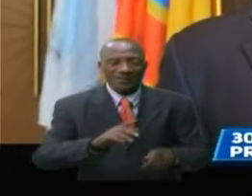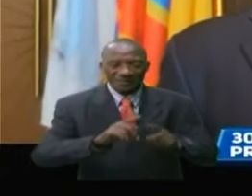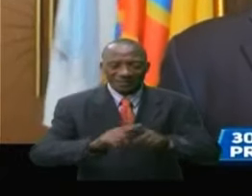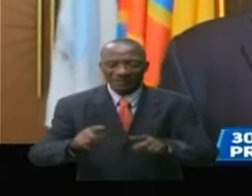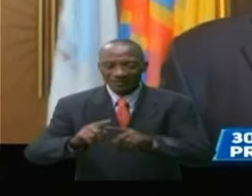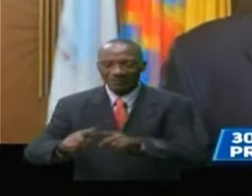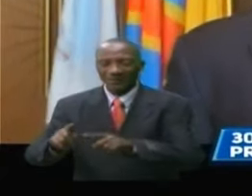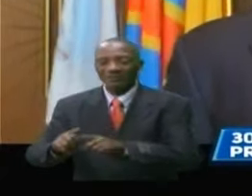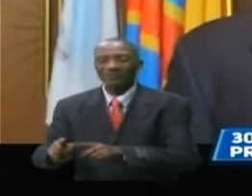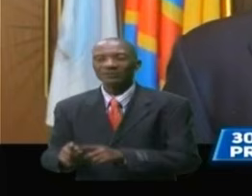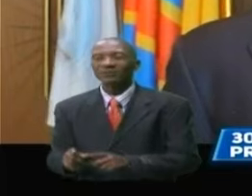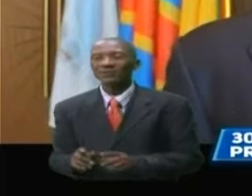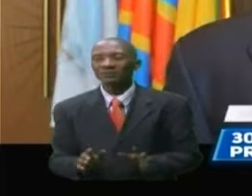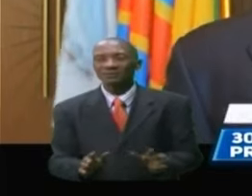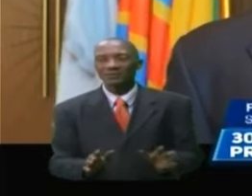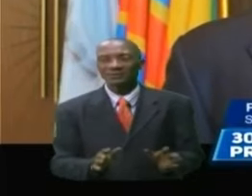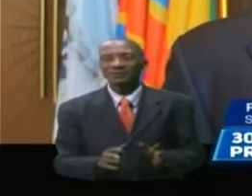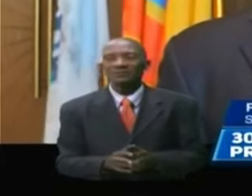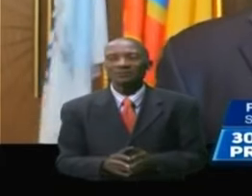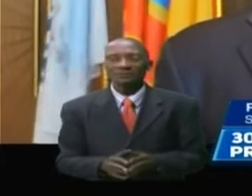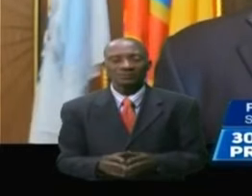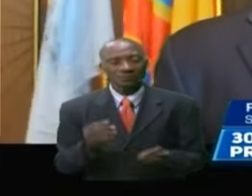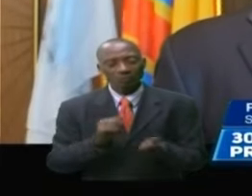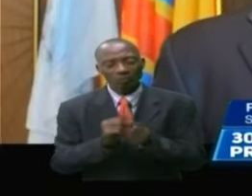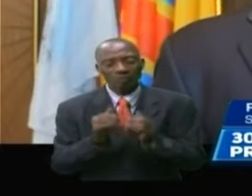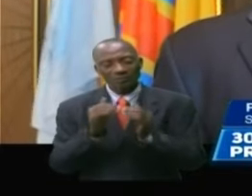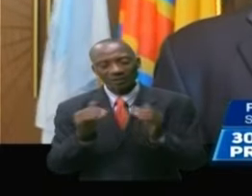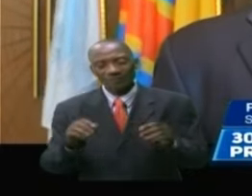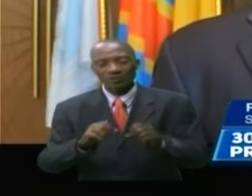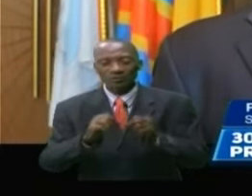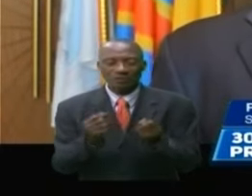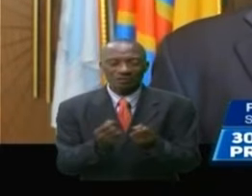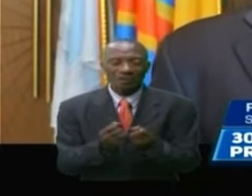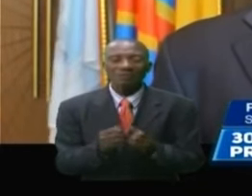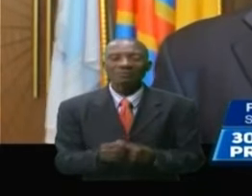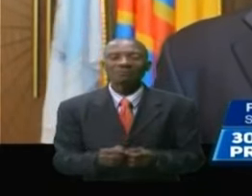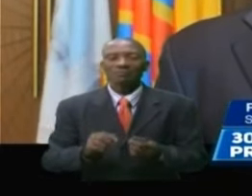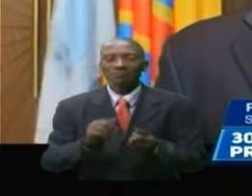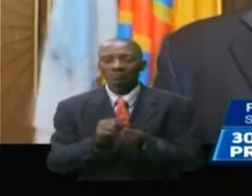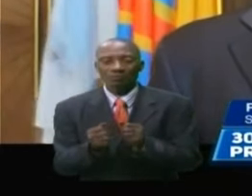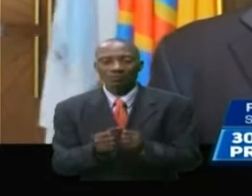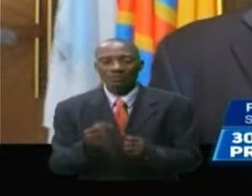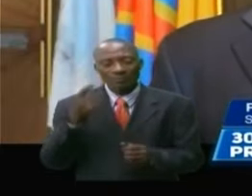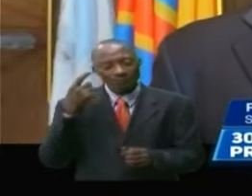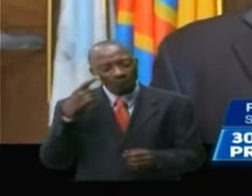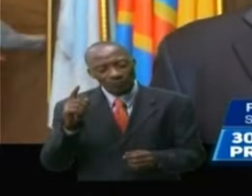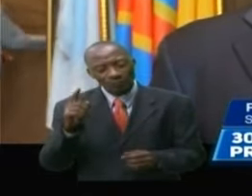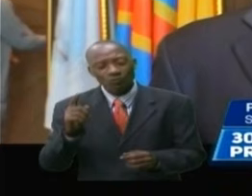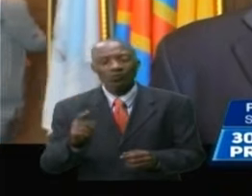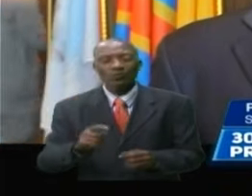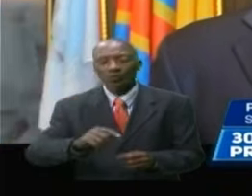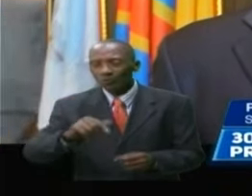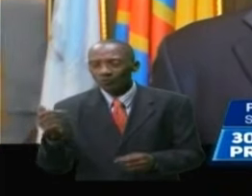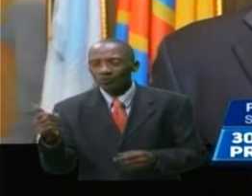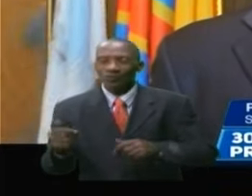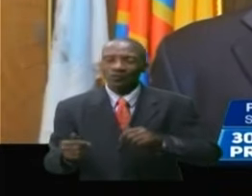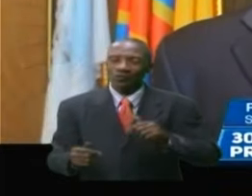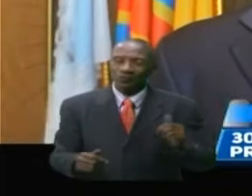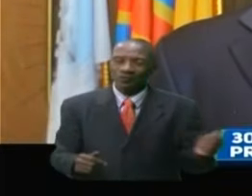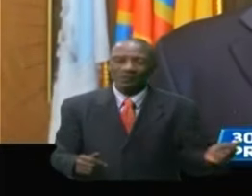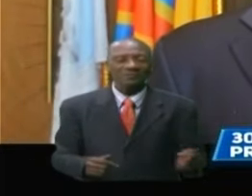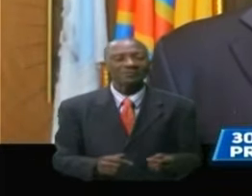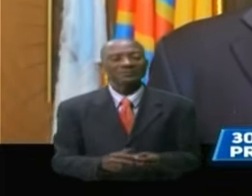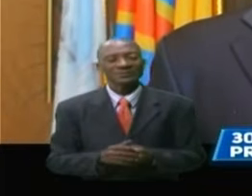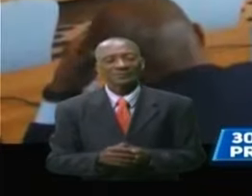et nos juridictions, qui ont besoin de paix sociale, mais également du respect des engagements contractuels. Sur la redynamisation de